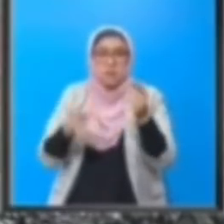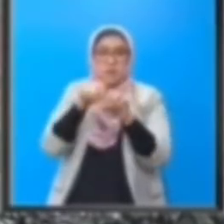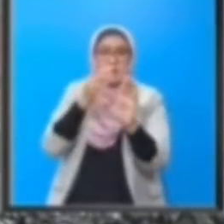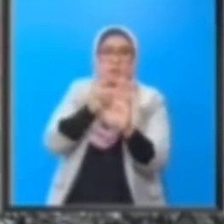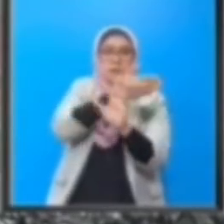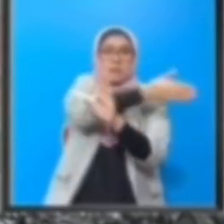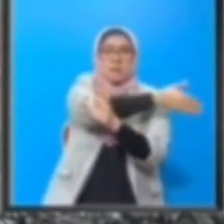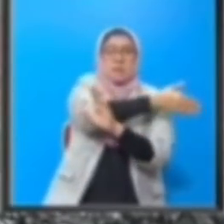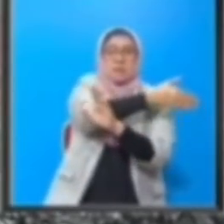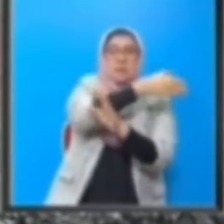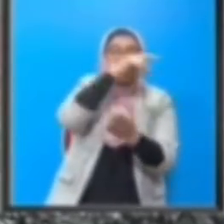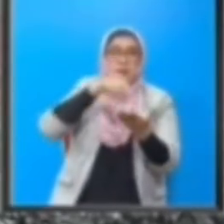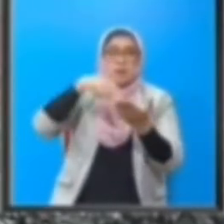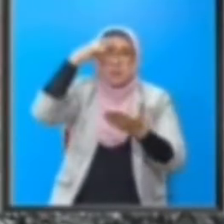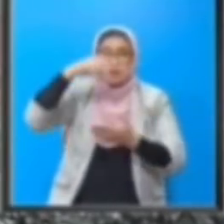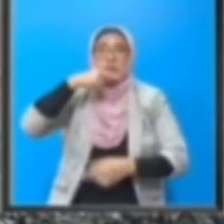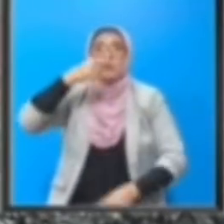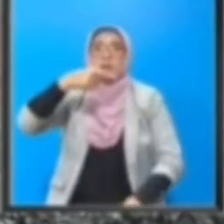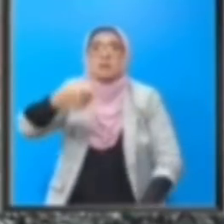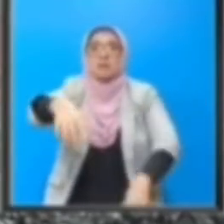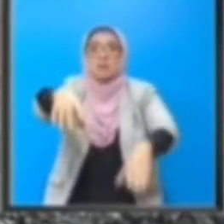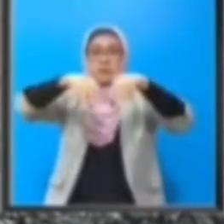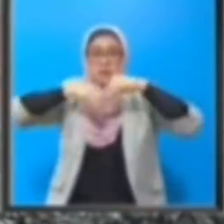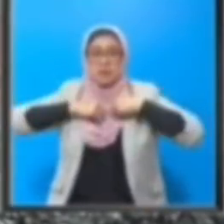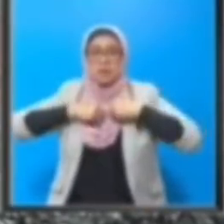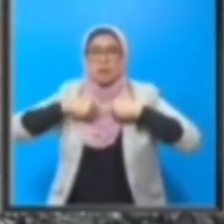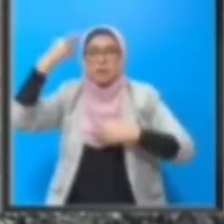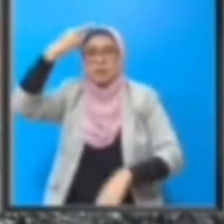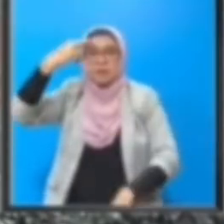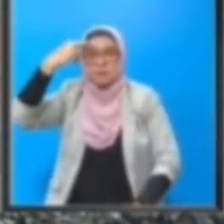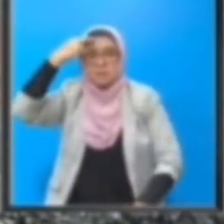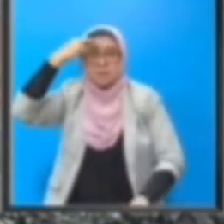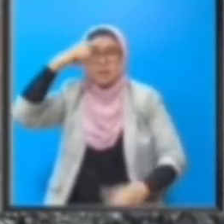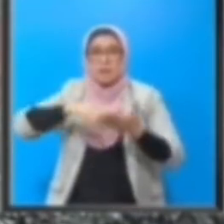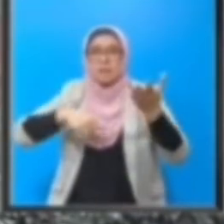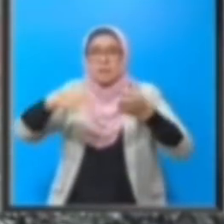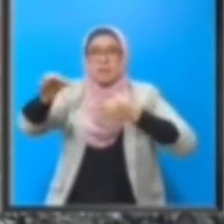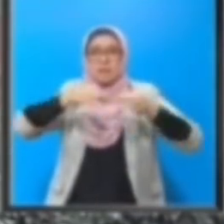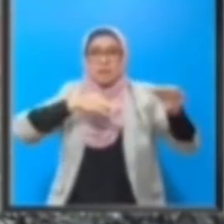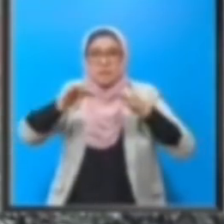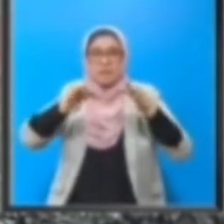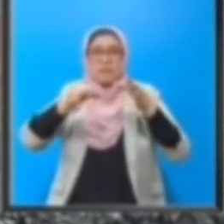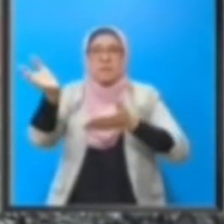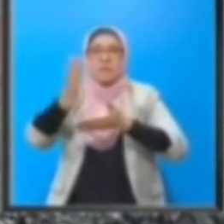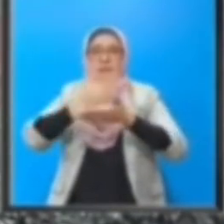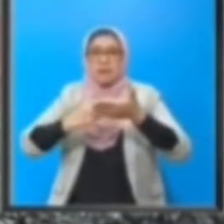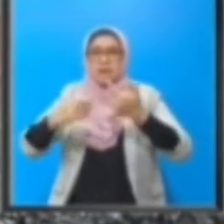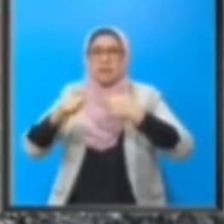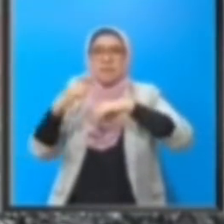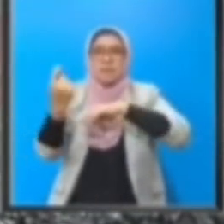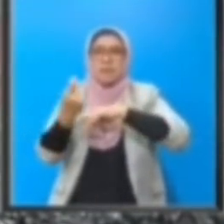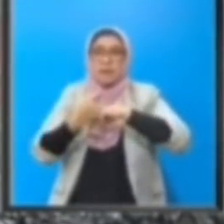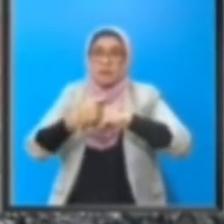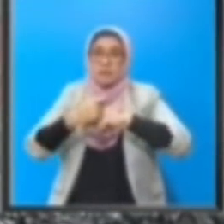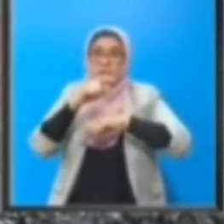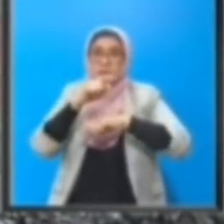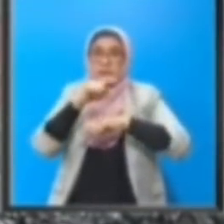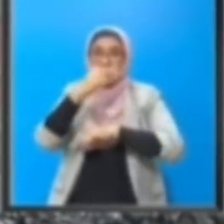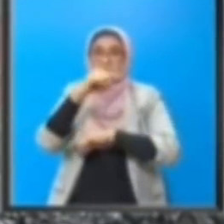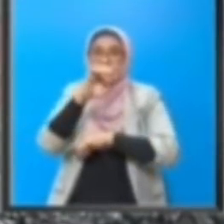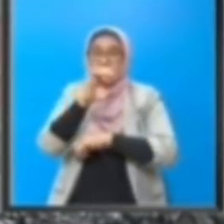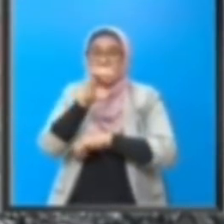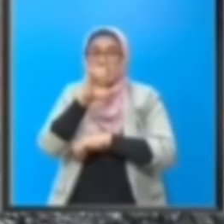menerima alasan yang diberikan oleh penghitung Tasik Gelugo. Saya pohon ruling yang sistem yang